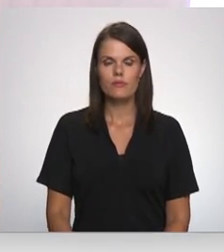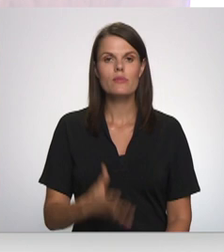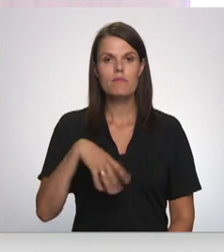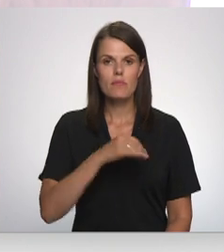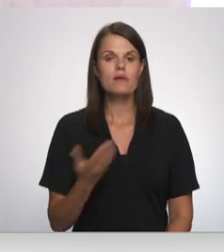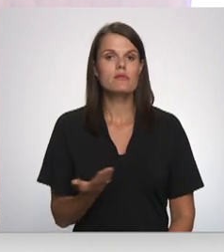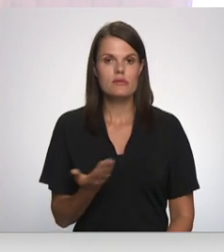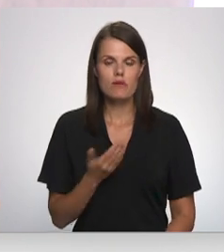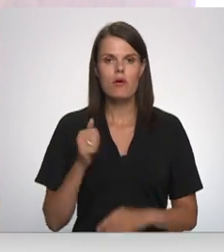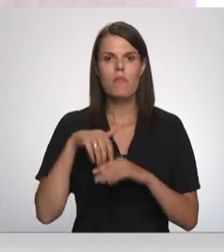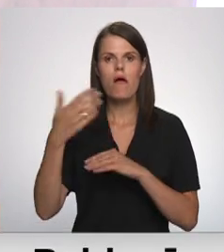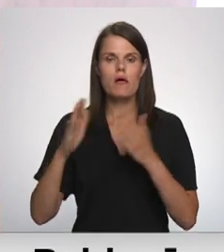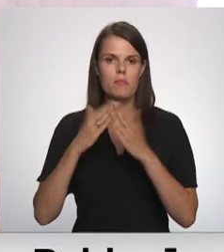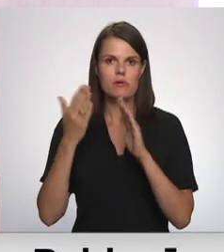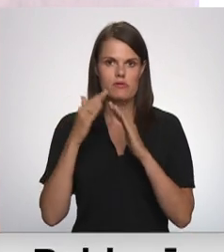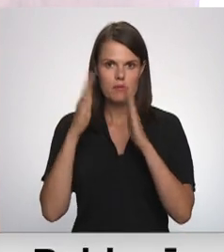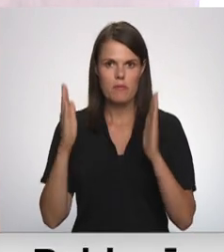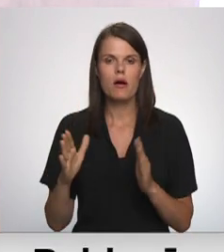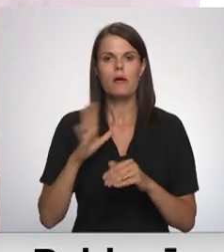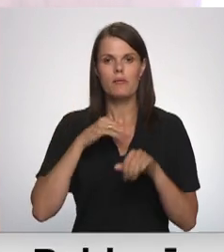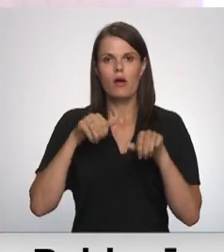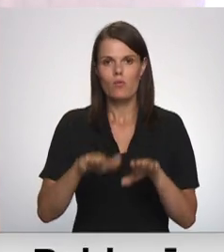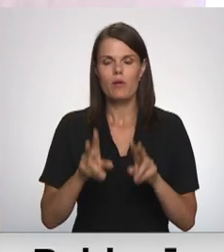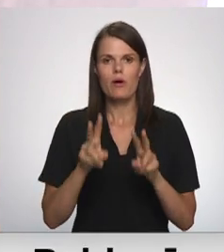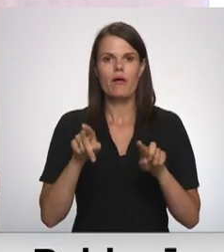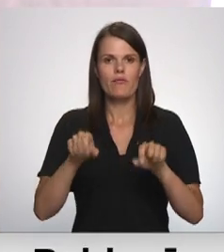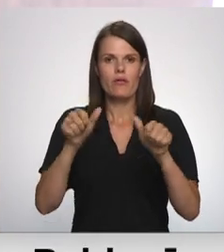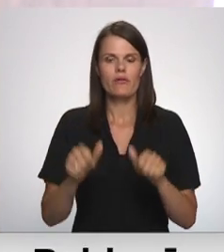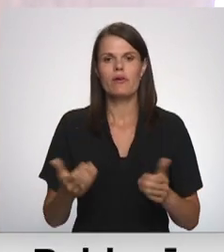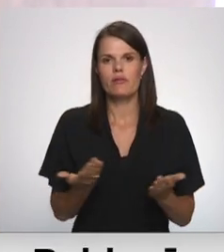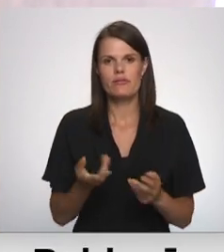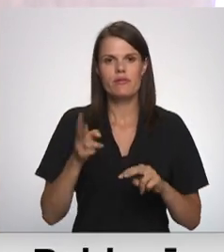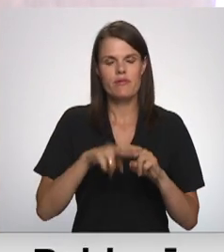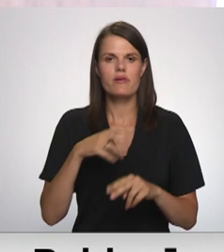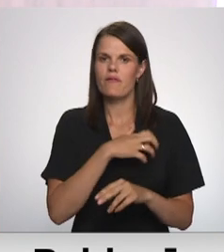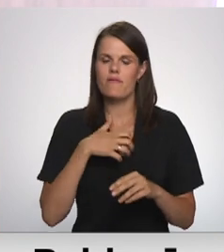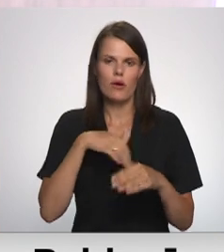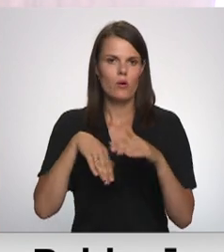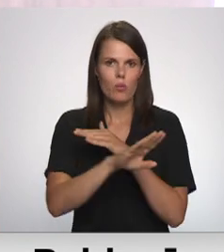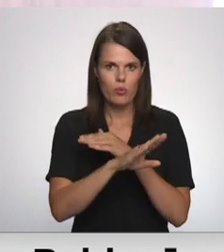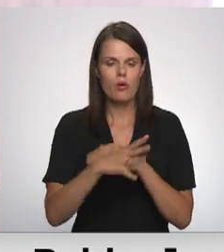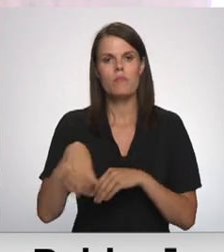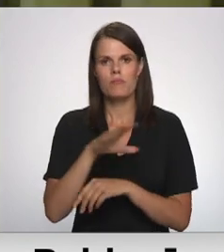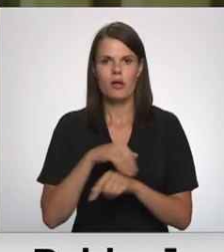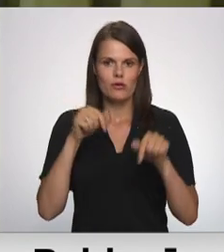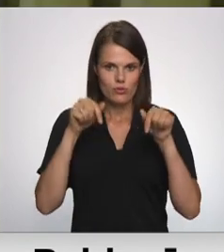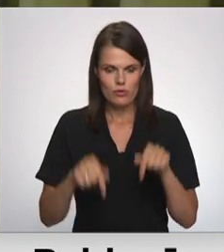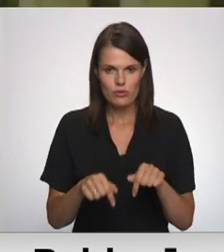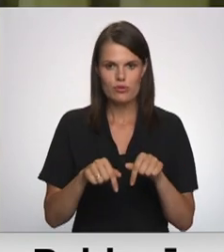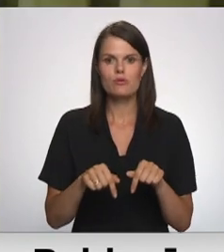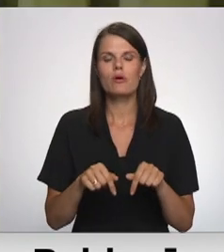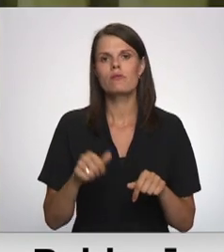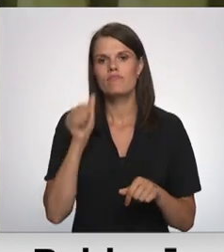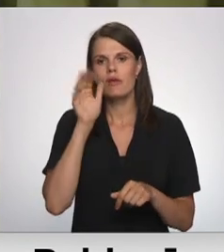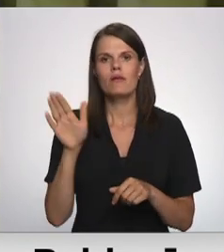Mēs dzīvojām ārpilsētas mājā. Tika nolemts, ka no tāda veida dzīves vietām jāizvācas. Tā atbraucām šeit.